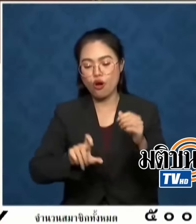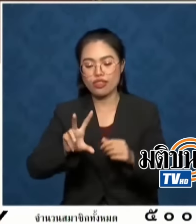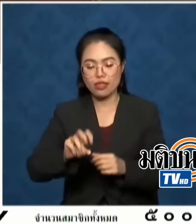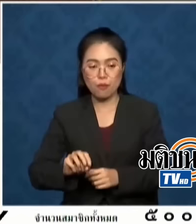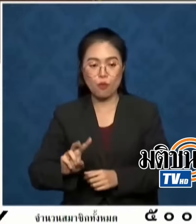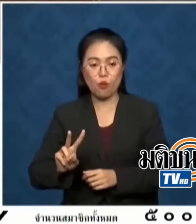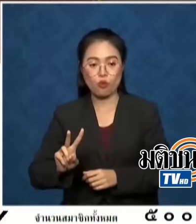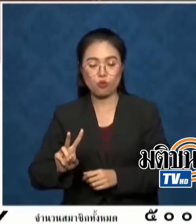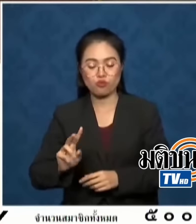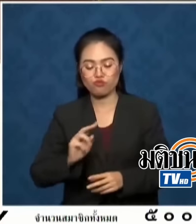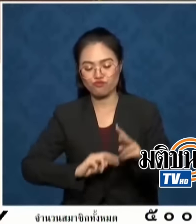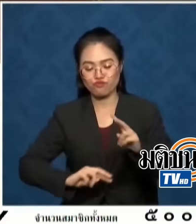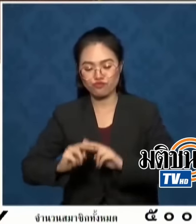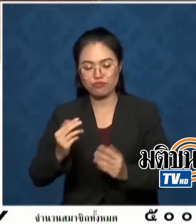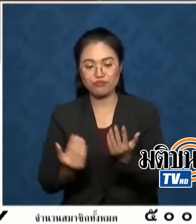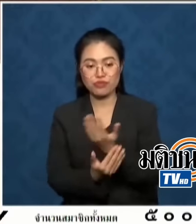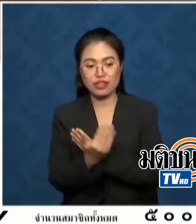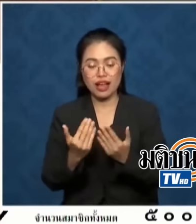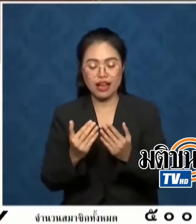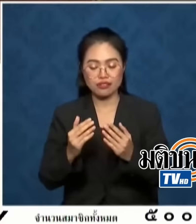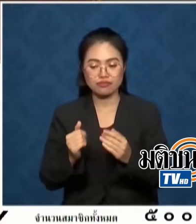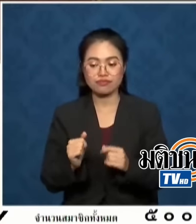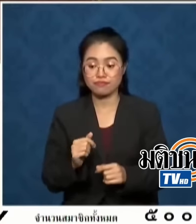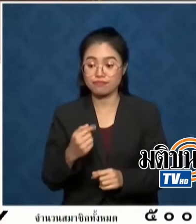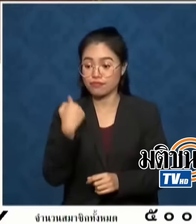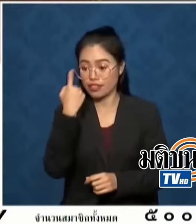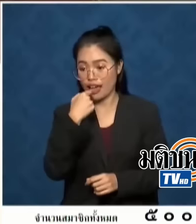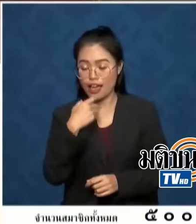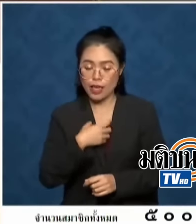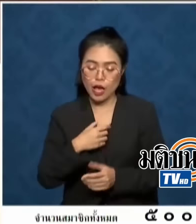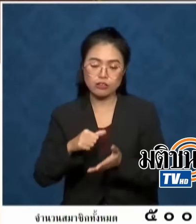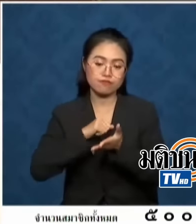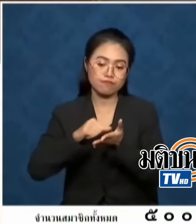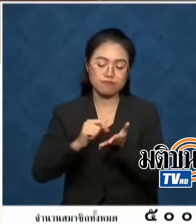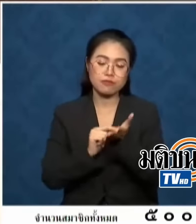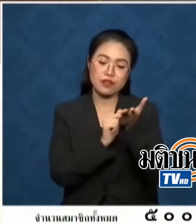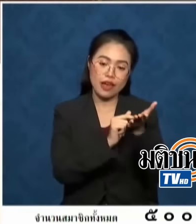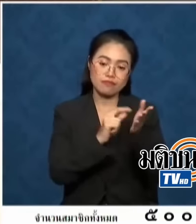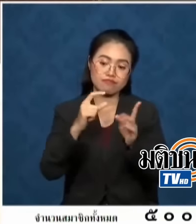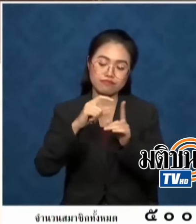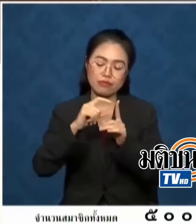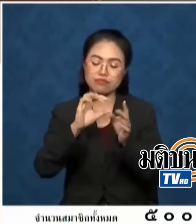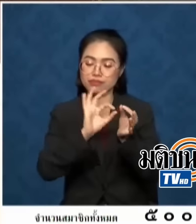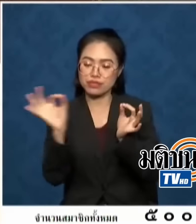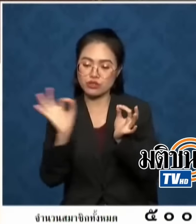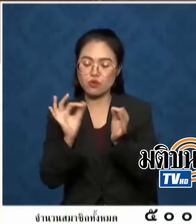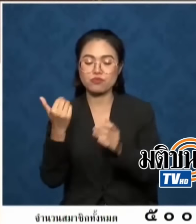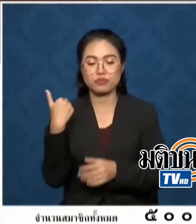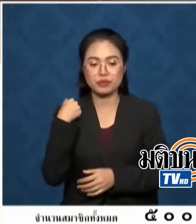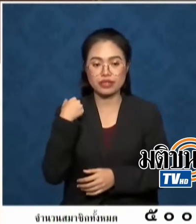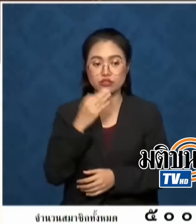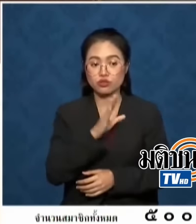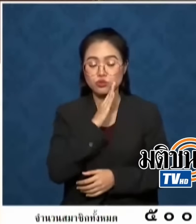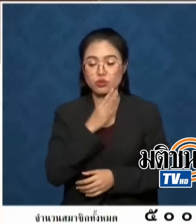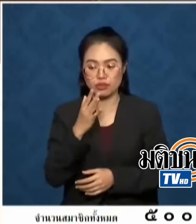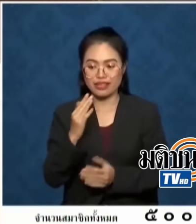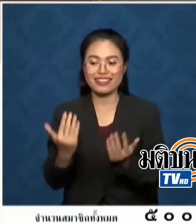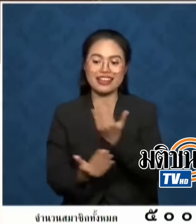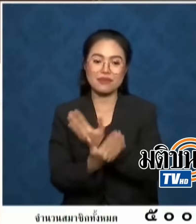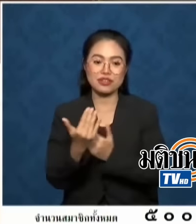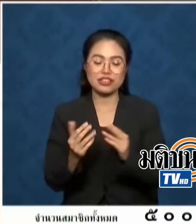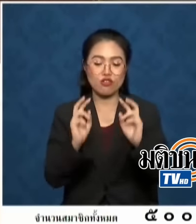ครับมีสมาชิกท่านใดจะขอแก้ไขถ้อยคำหรือไม่ครับถ้าไม่มีก็จบการพิจารณาใน